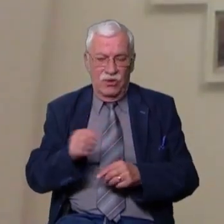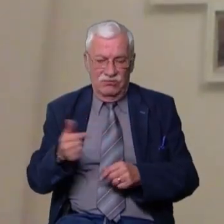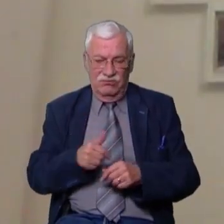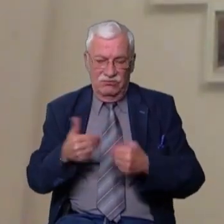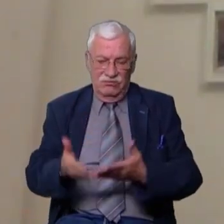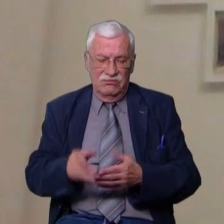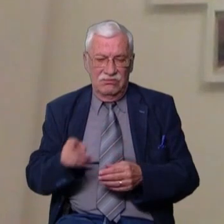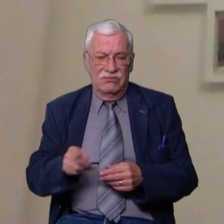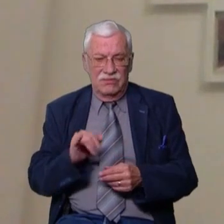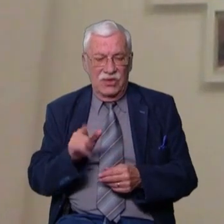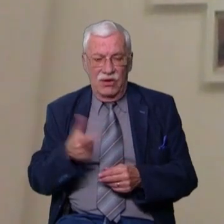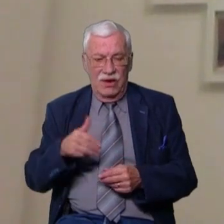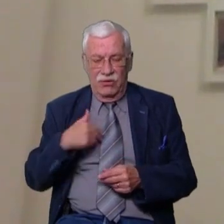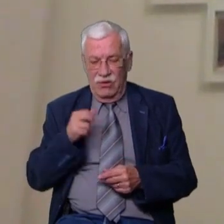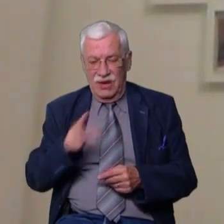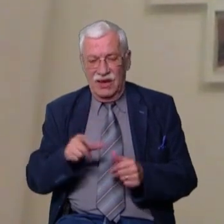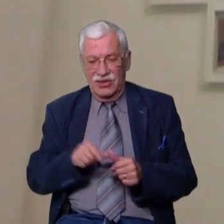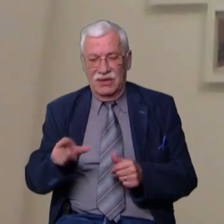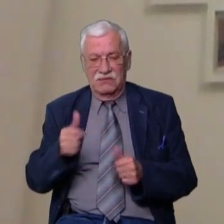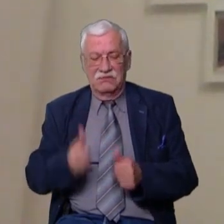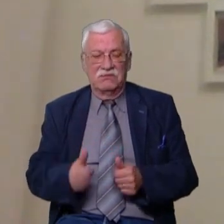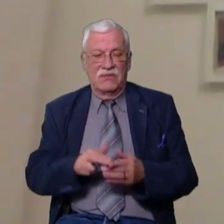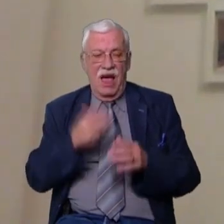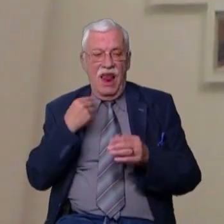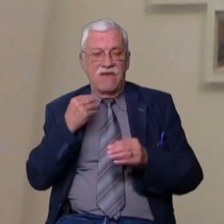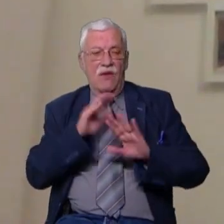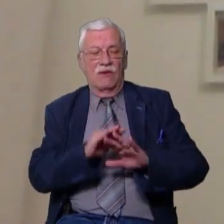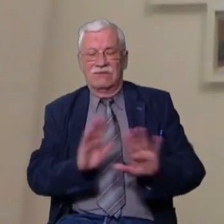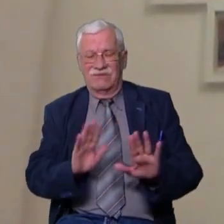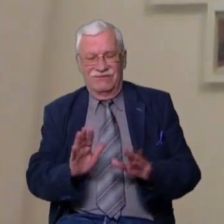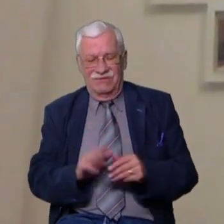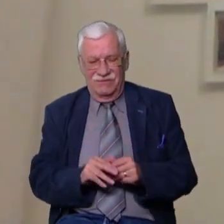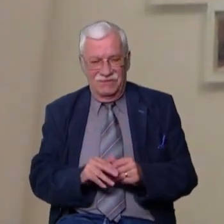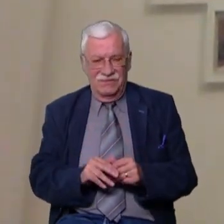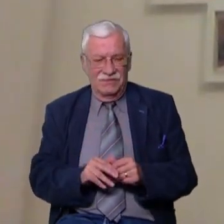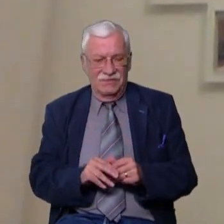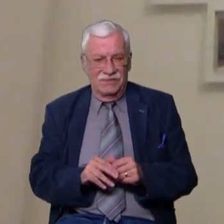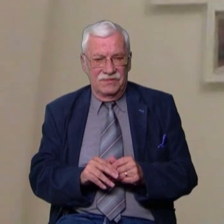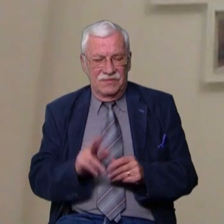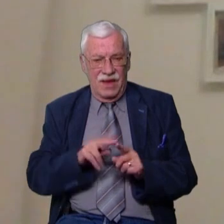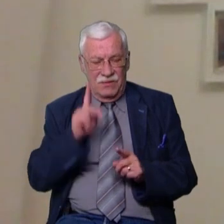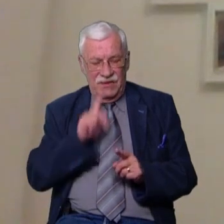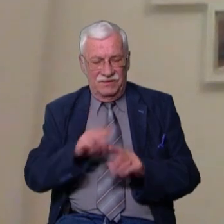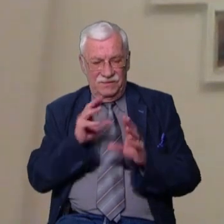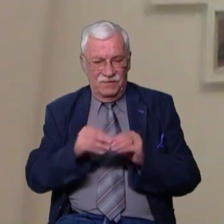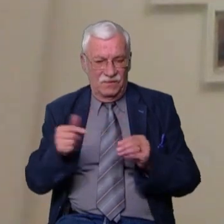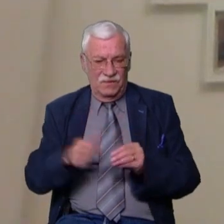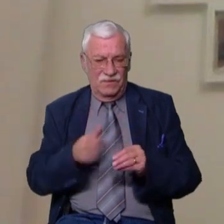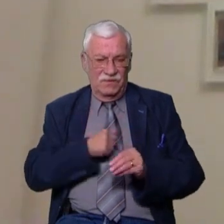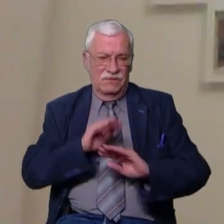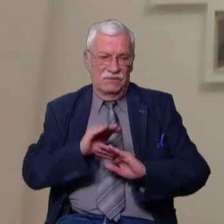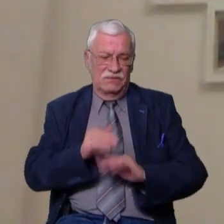się i to nie było tak, że Gikiewicz tylko nastawiał się na Lewandowskiego. Gikiewicz chciał łapać czy bronić piłki wszystkich zawodników Bayernu